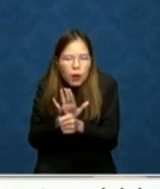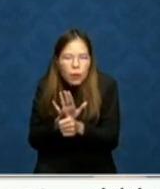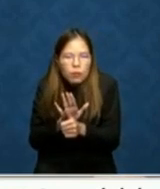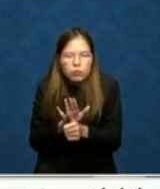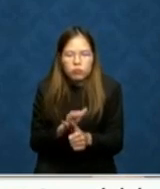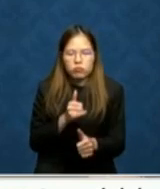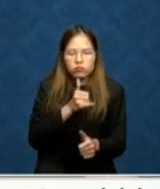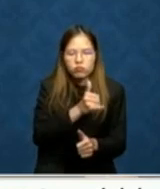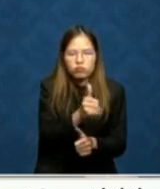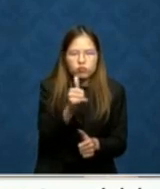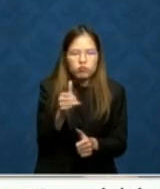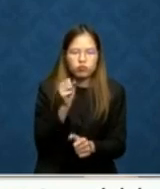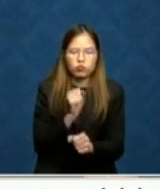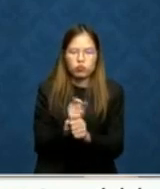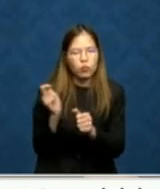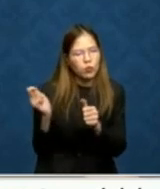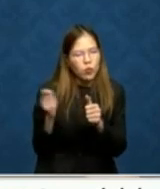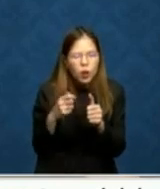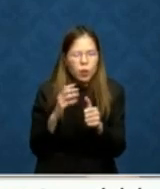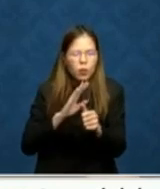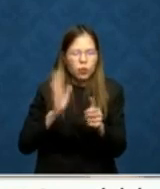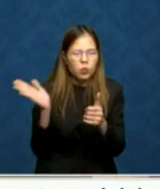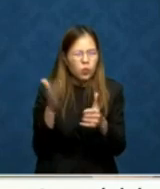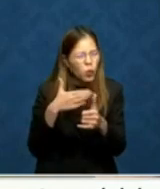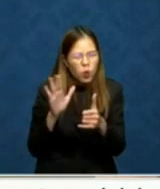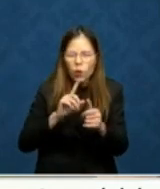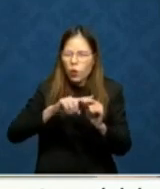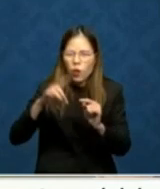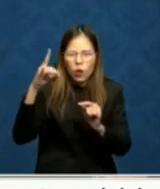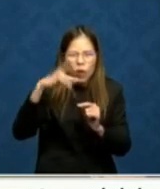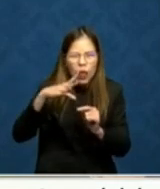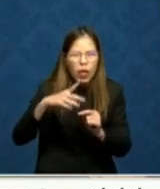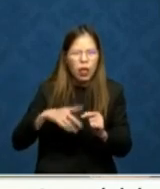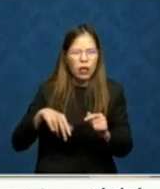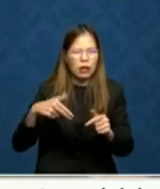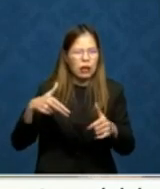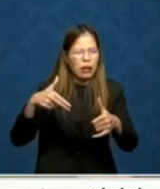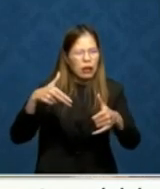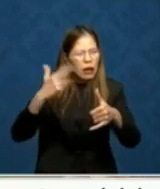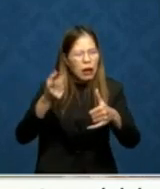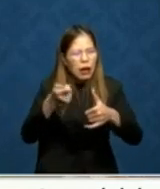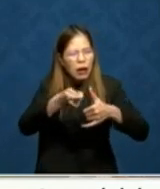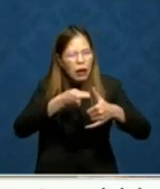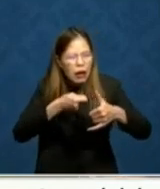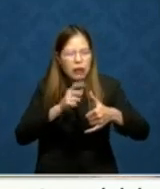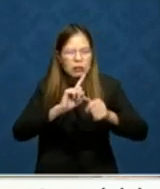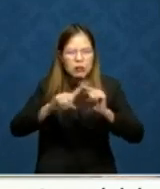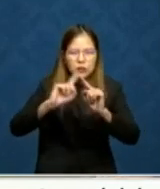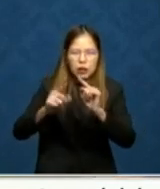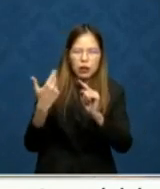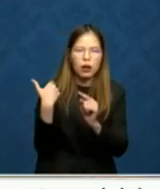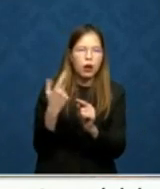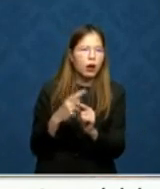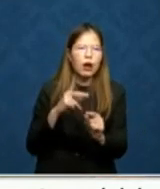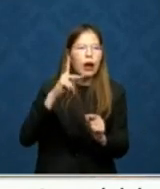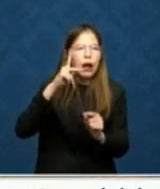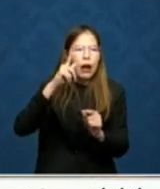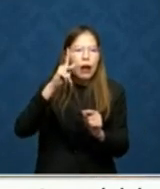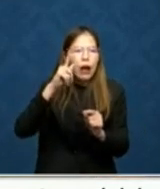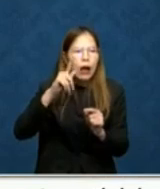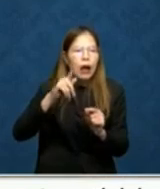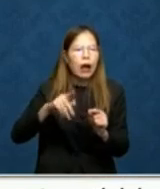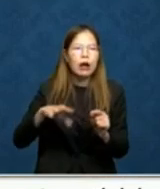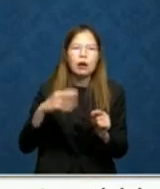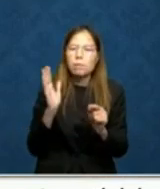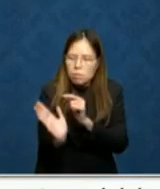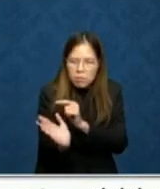อยค่ะการทำร้ายร่างกายหรือบางกรณีร้ายแรงไปจนถึงการฆาตกรรมค่ะกรณีล่าสุดเลยค่ะเพิ่งเป็นข่าวมาเมื่อไม่นานเนี่ยเมื่